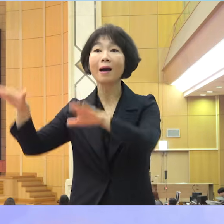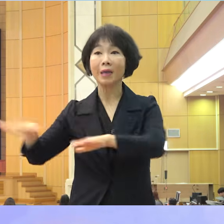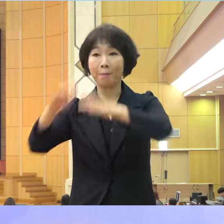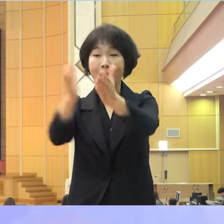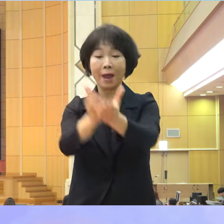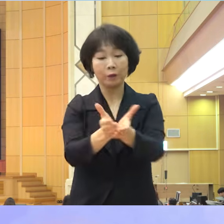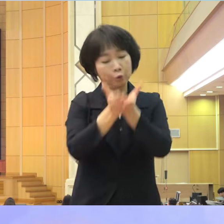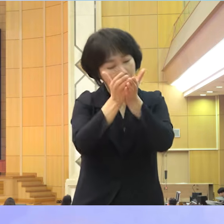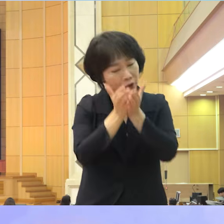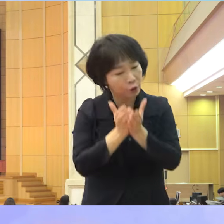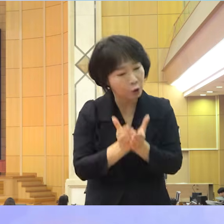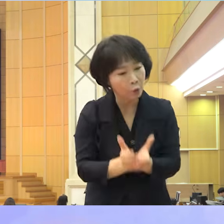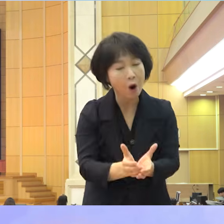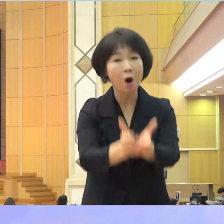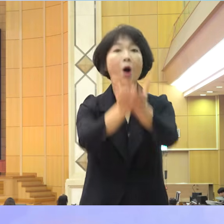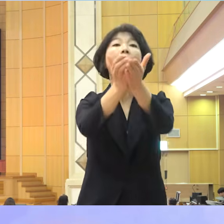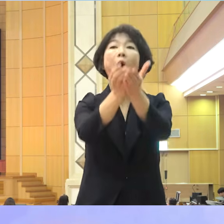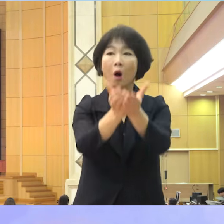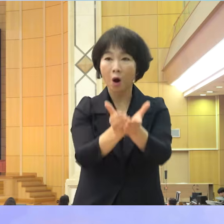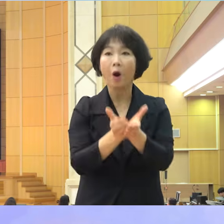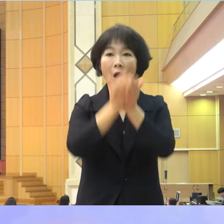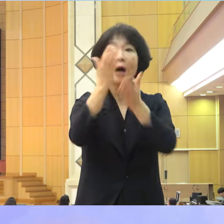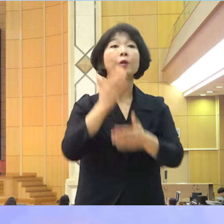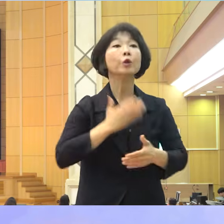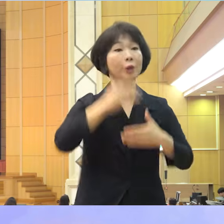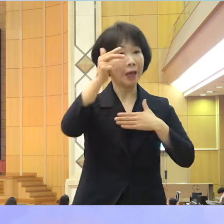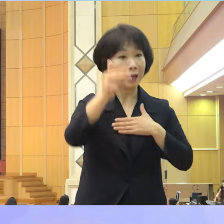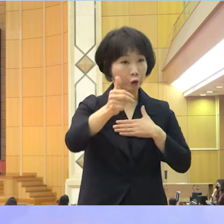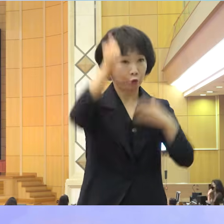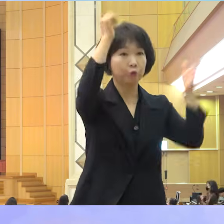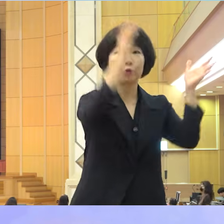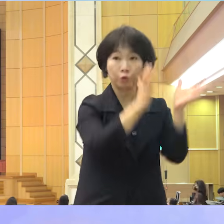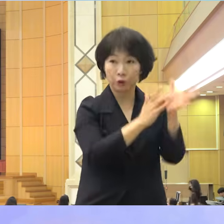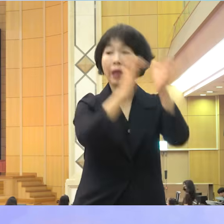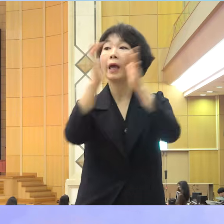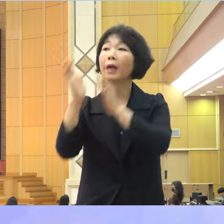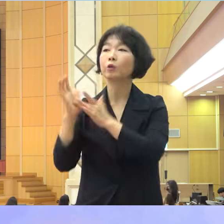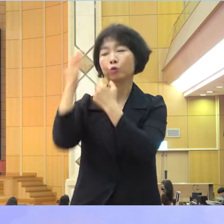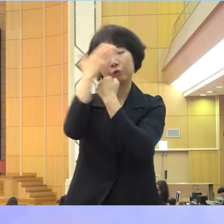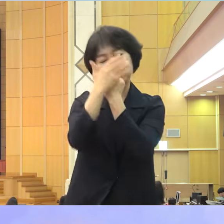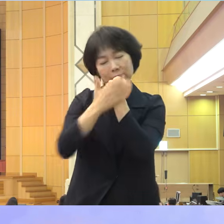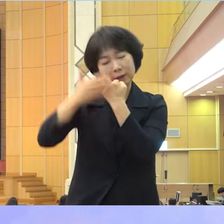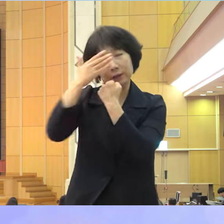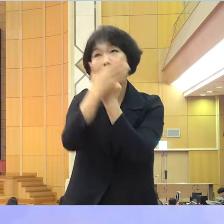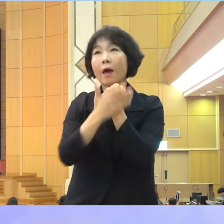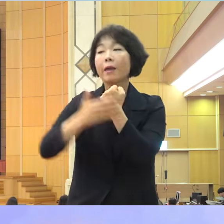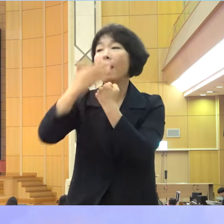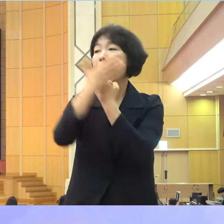창가에 해 띄워 내 주의